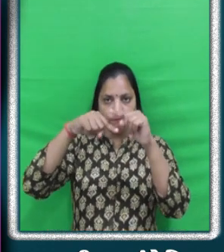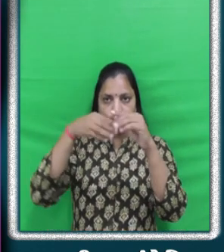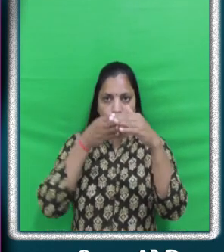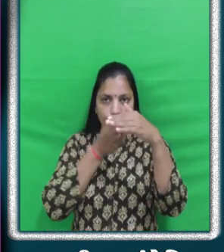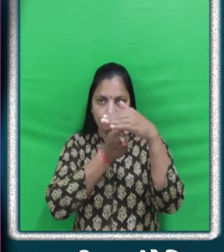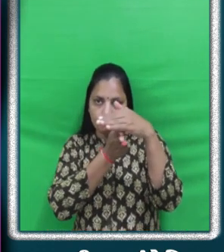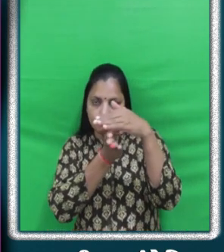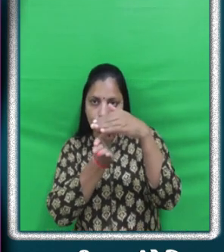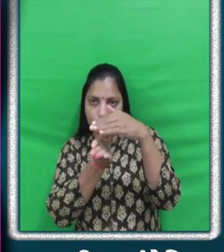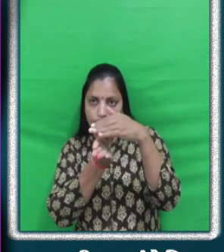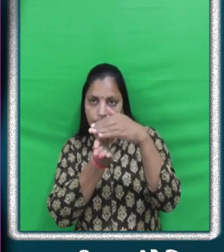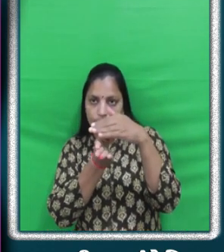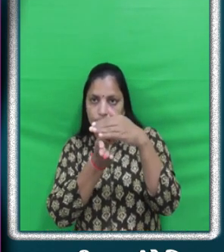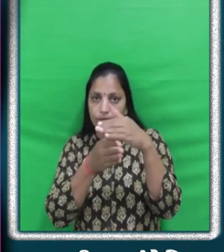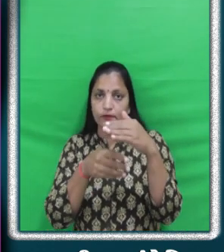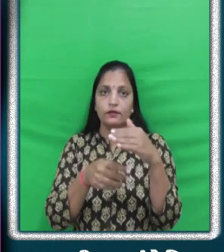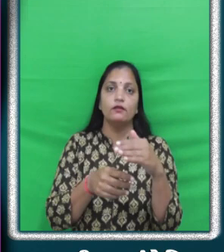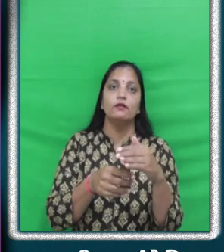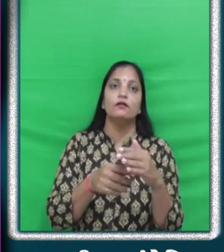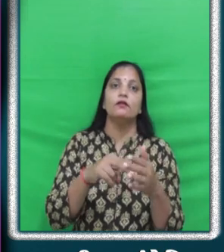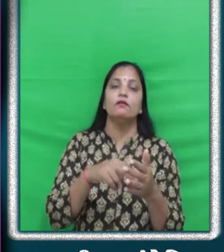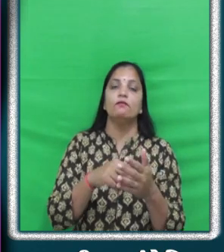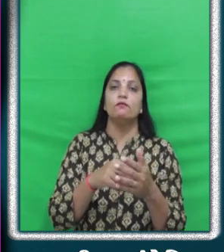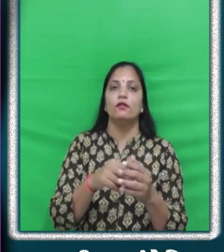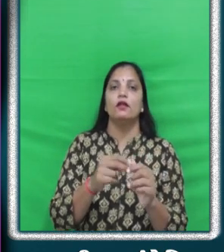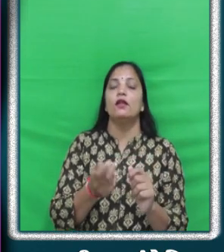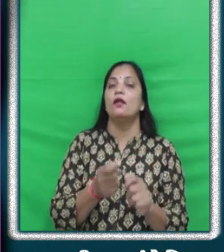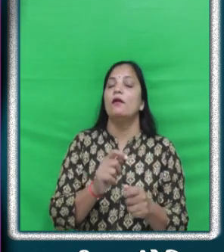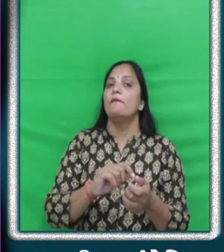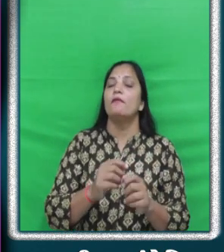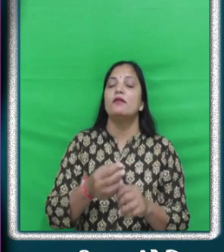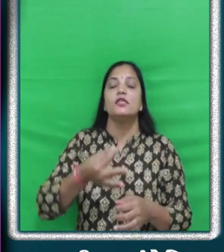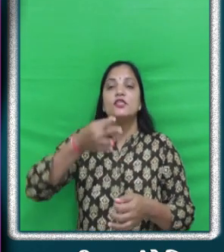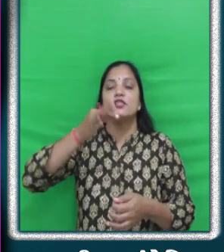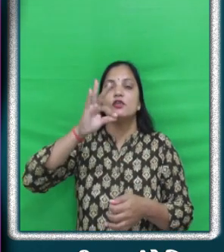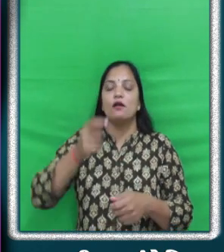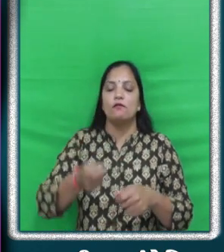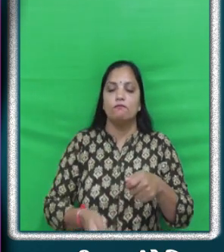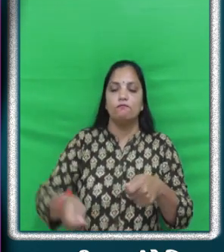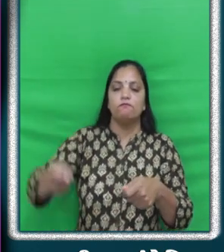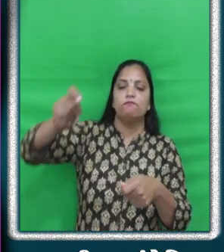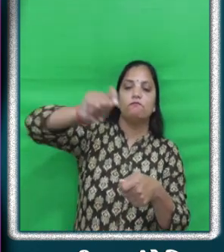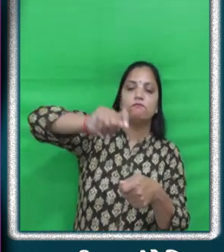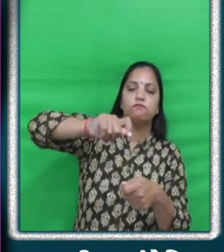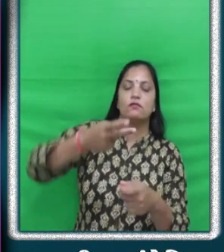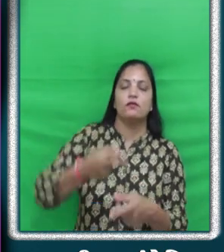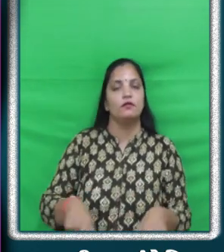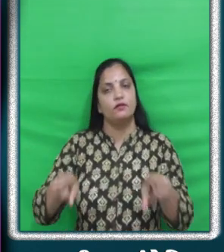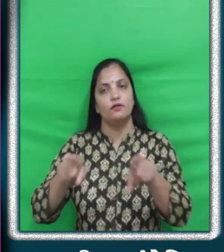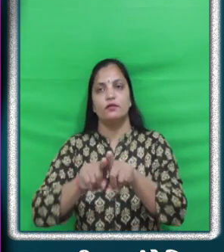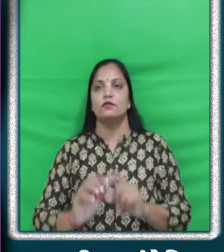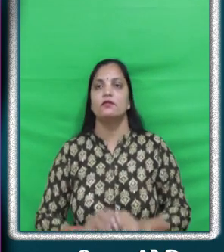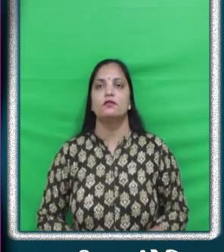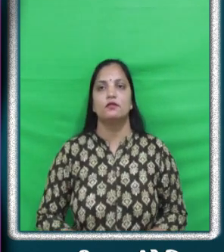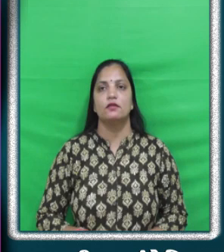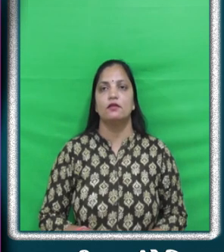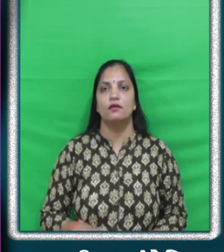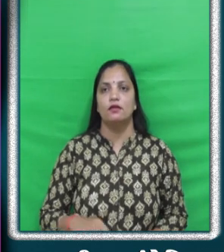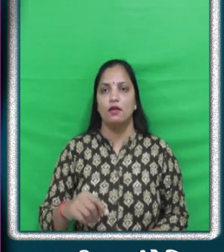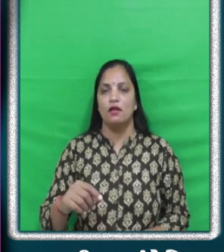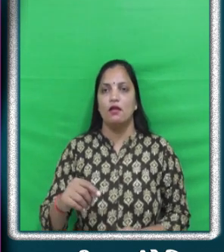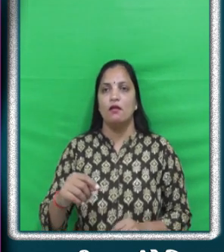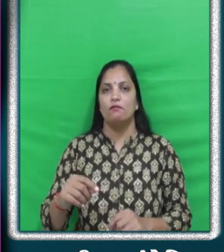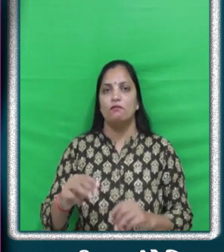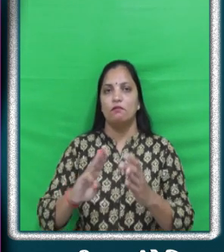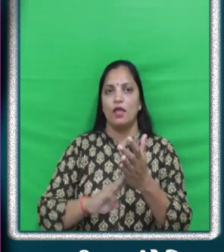જશે. ત્યાં તેનું ગાળણ થશે. ગાળણ એટલે ગળાય છે. ગળાયા બાદ તે આગળ મૂત્રપિંડ નલિકાની અંદર